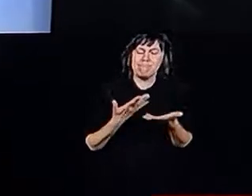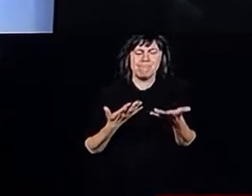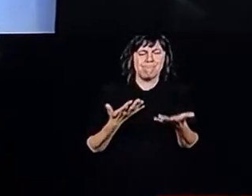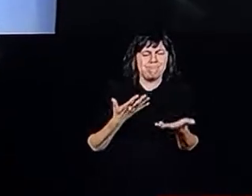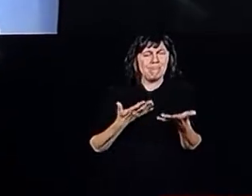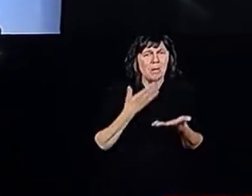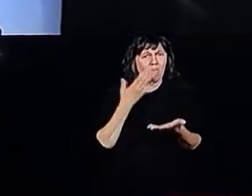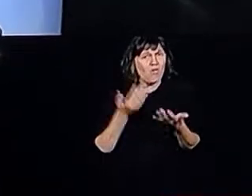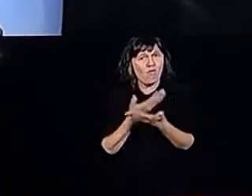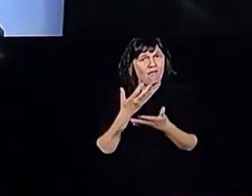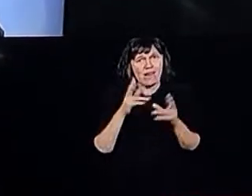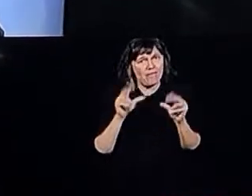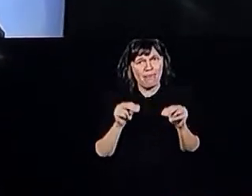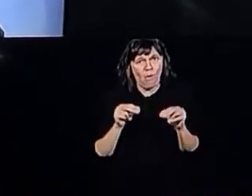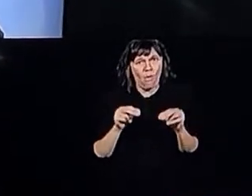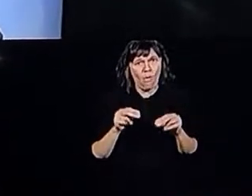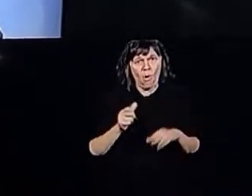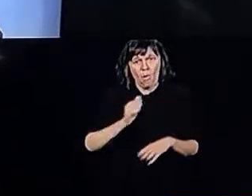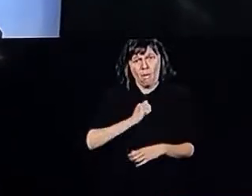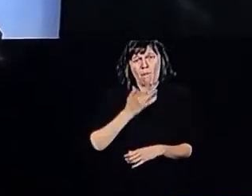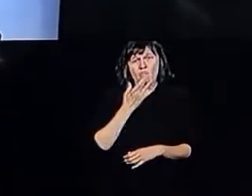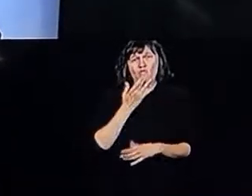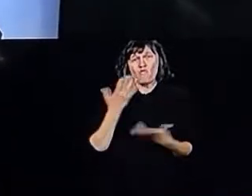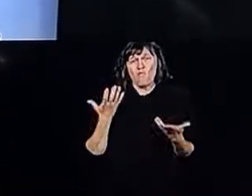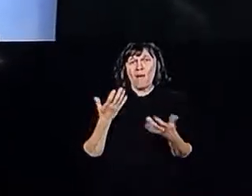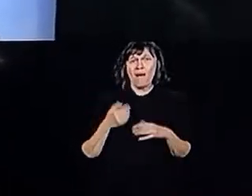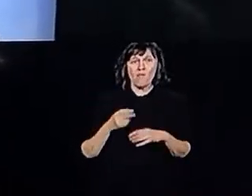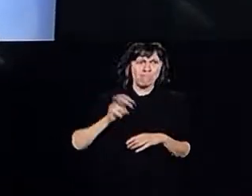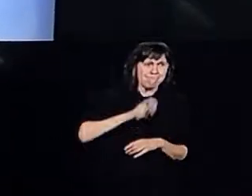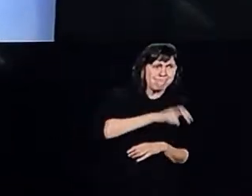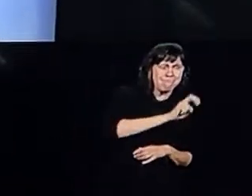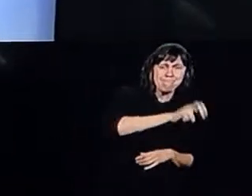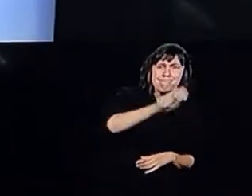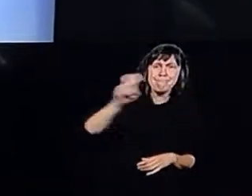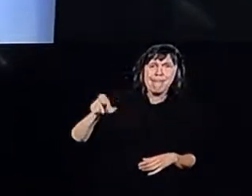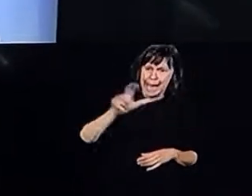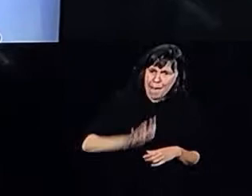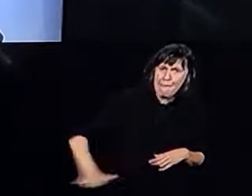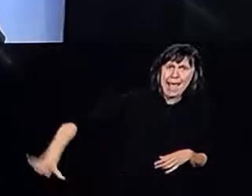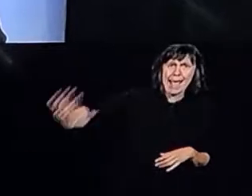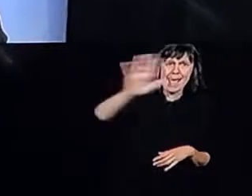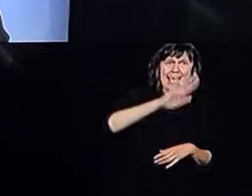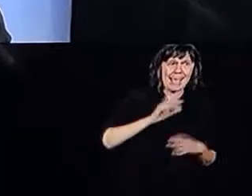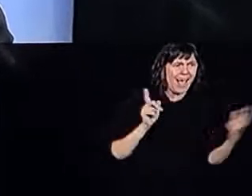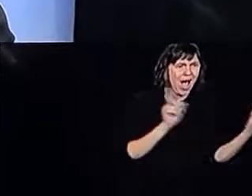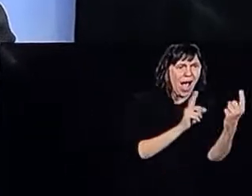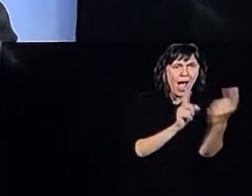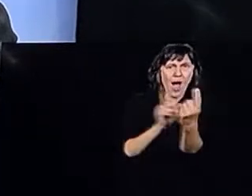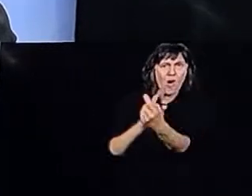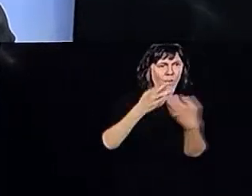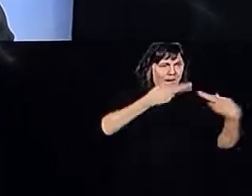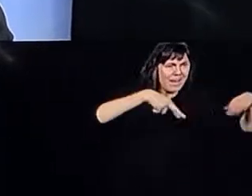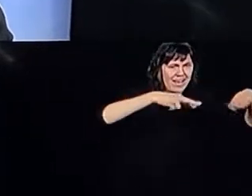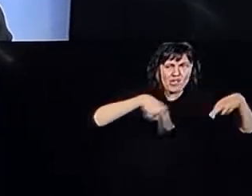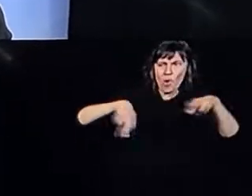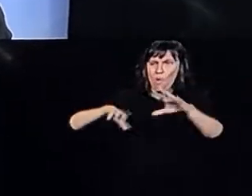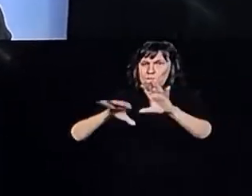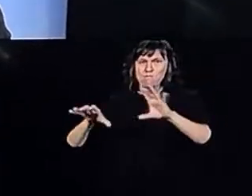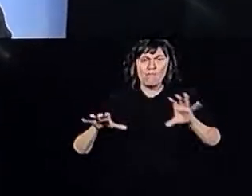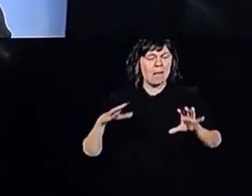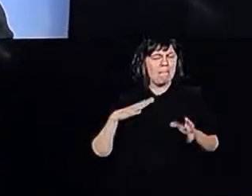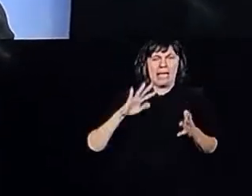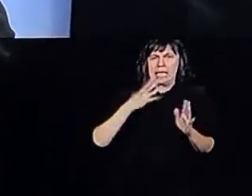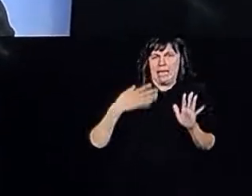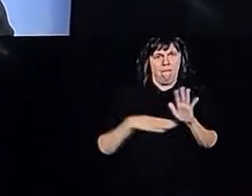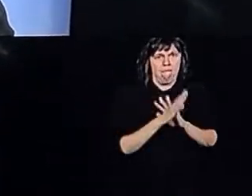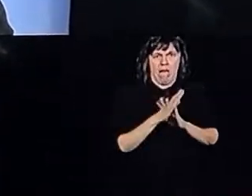faire ma tournée des régions, rencontrer les Québécois, mais la quatrième vague est là, elle est forte, le